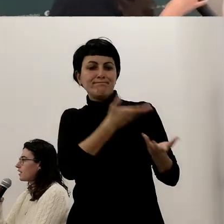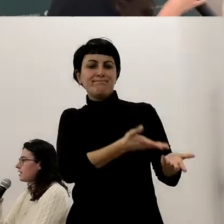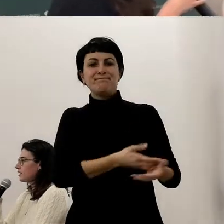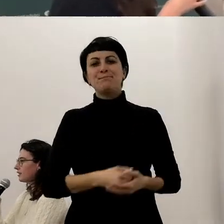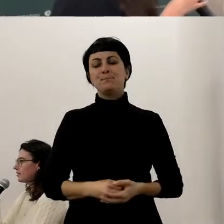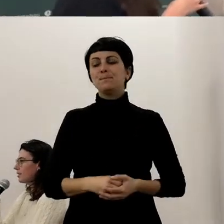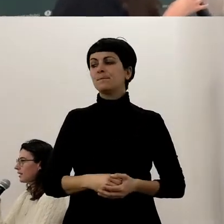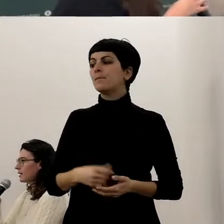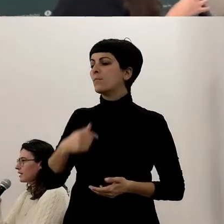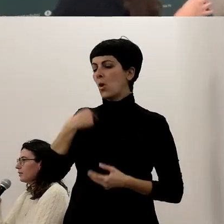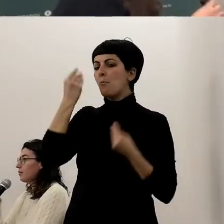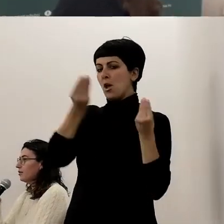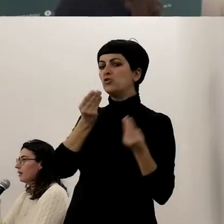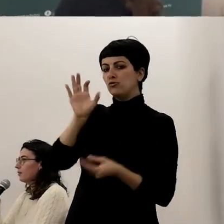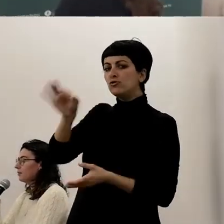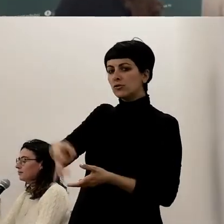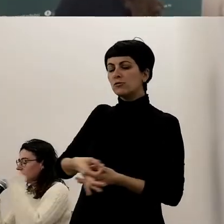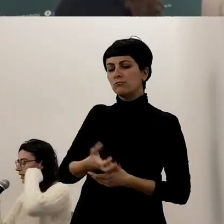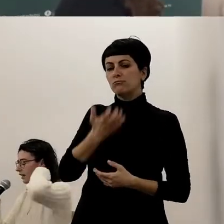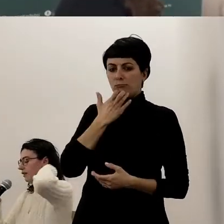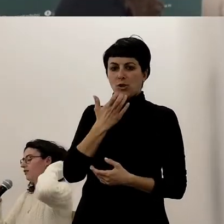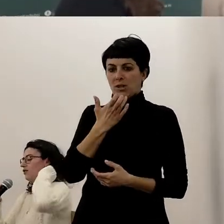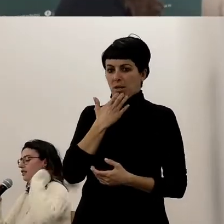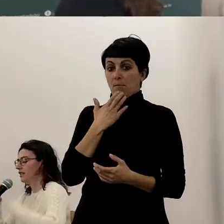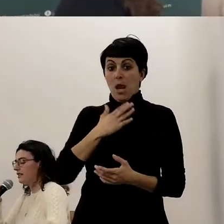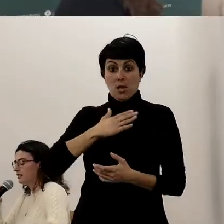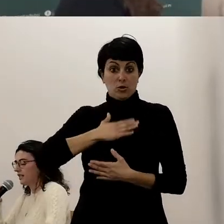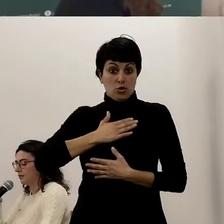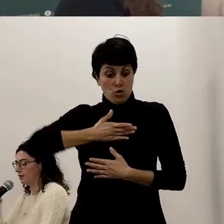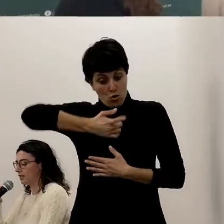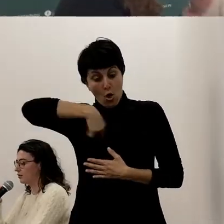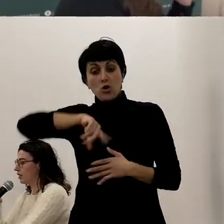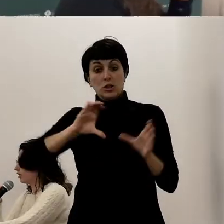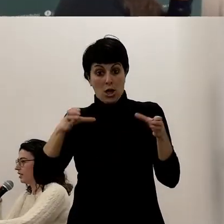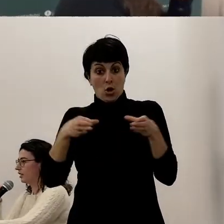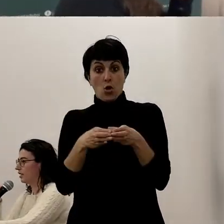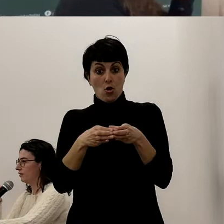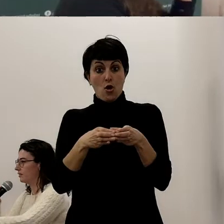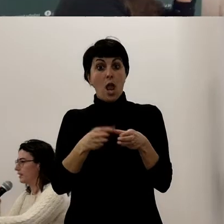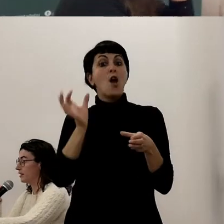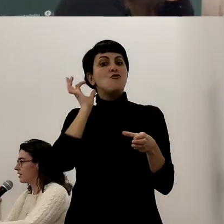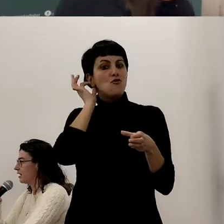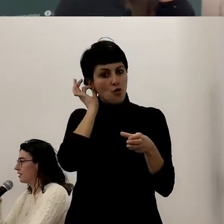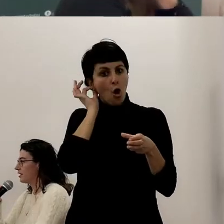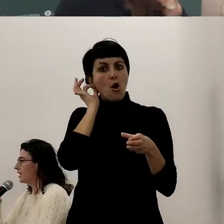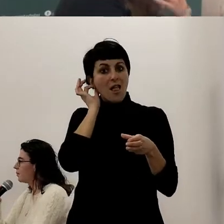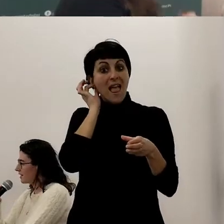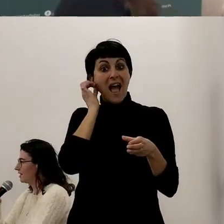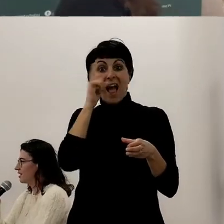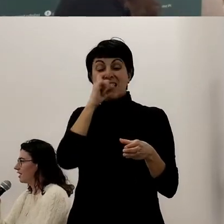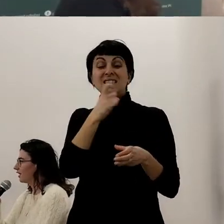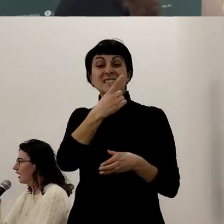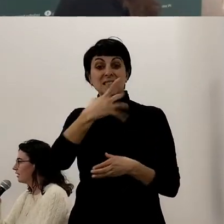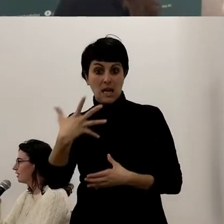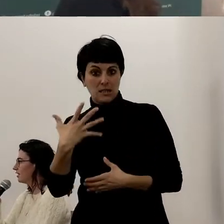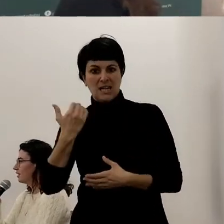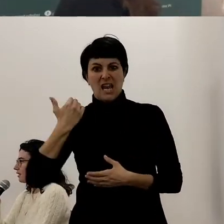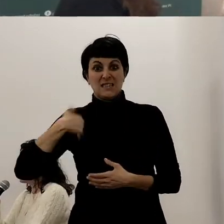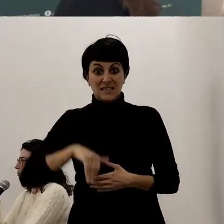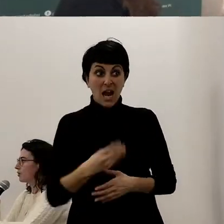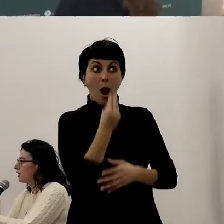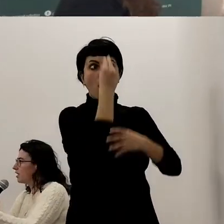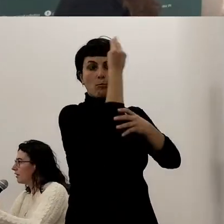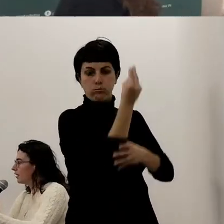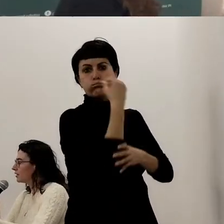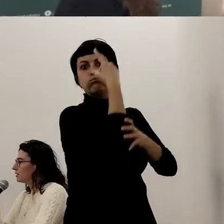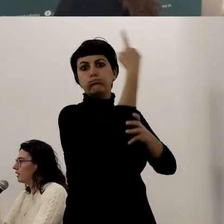Jo crec que sí, perquè per exemple en el nostre cas tenim una noia que té 15 anys i ja ha passat a gegant gran,